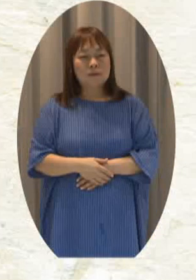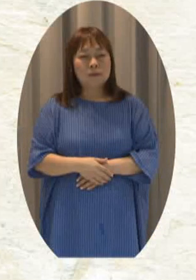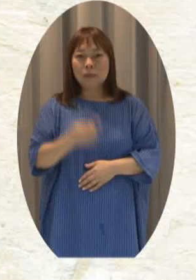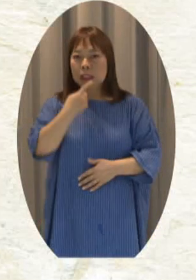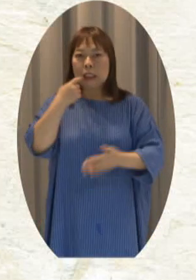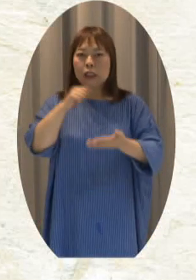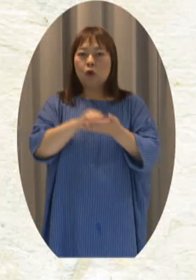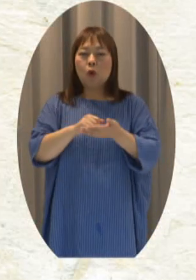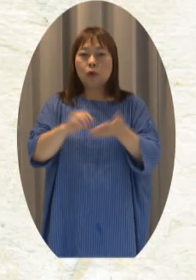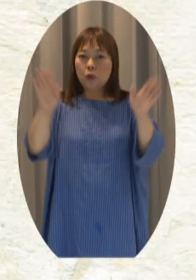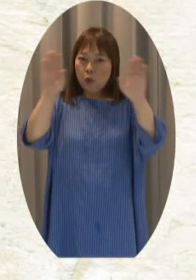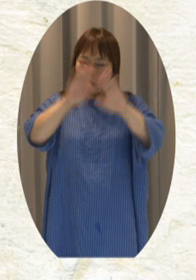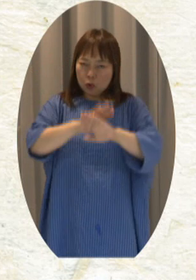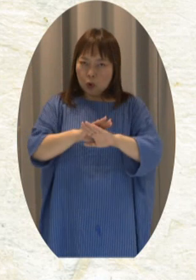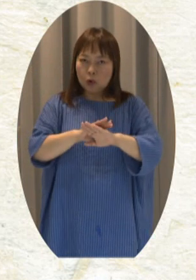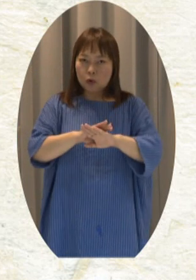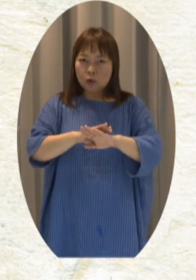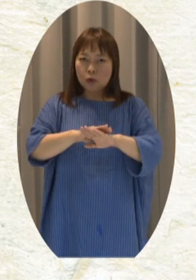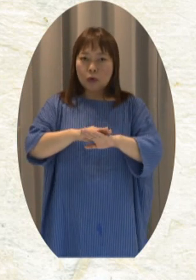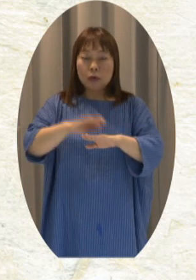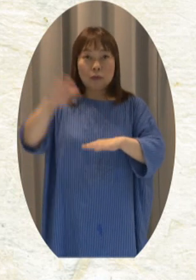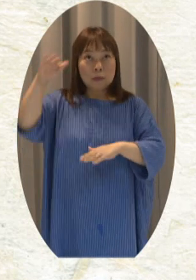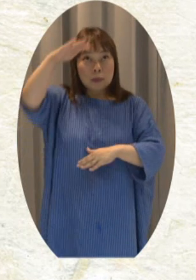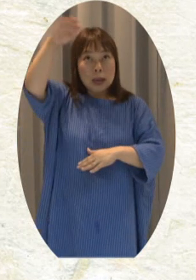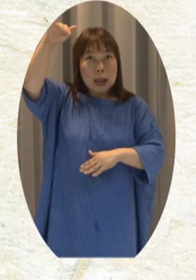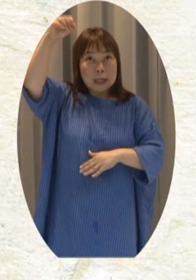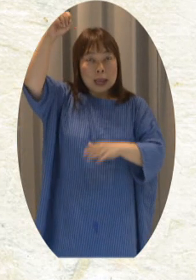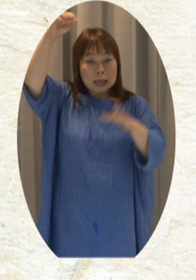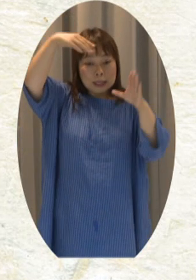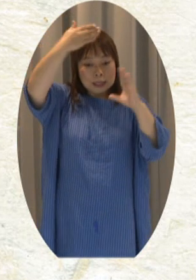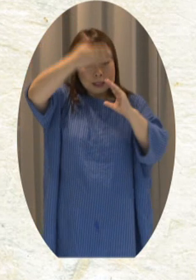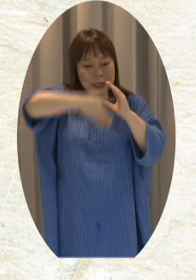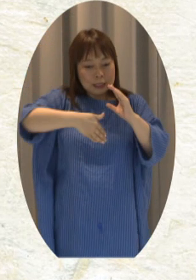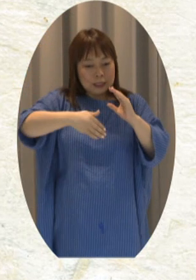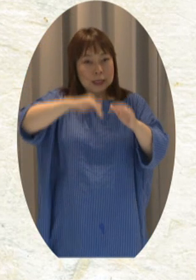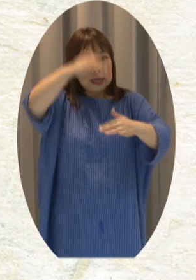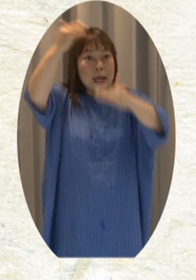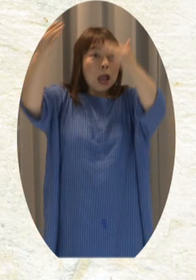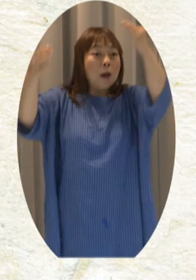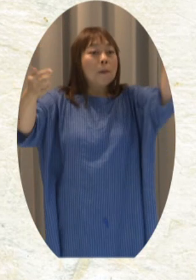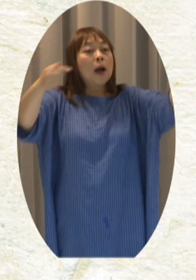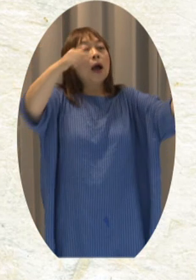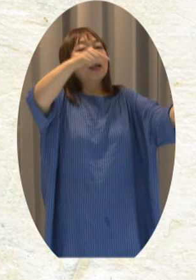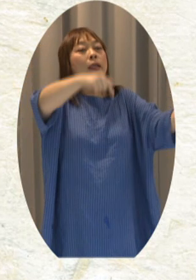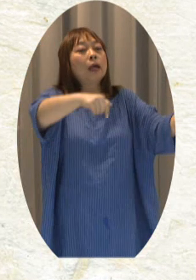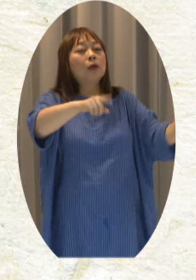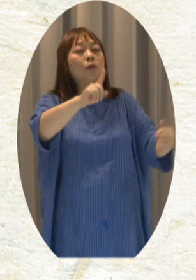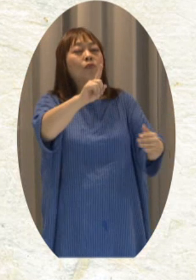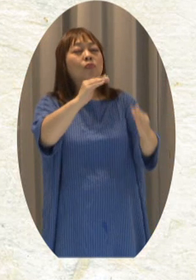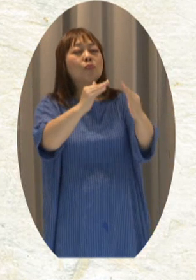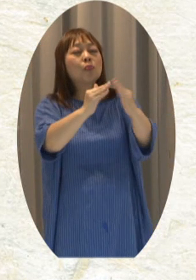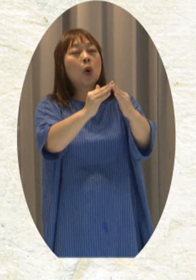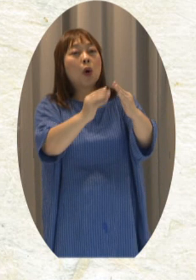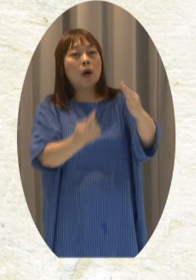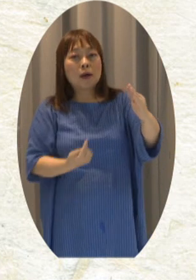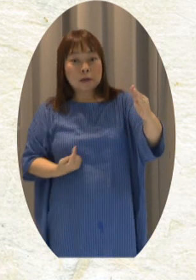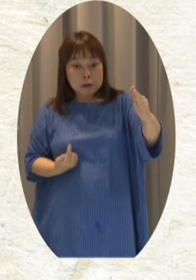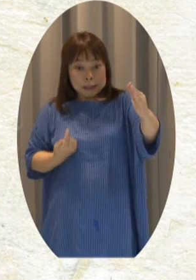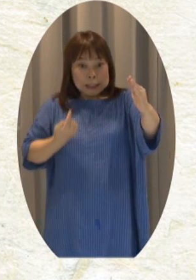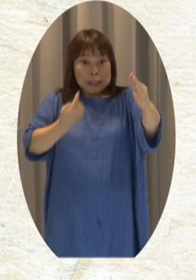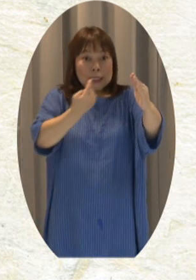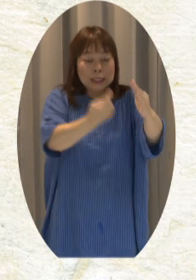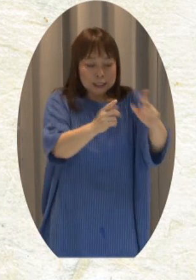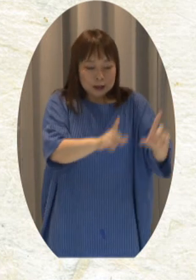日曜日の夜、衛星写真で見つけた山の中のポツンと一軒家を訪ね、